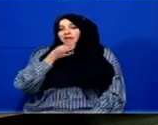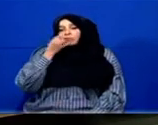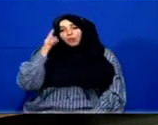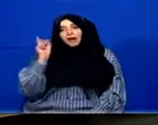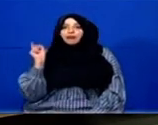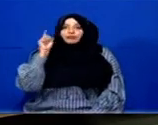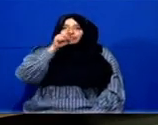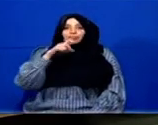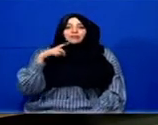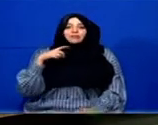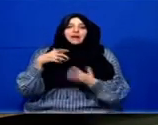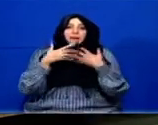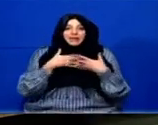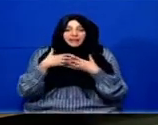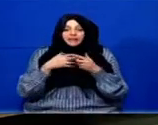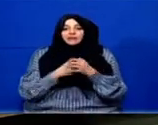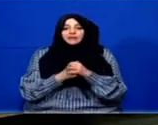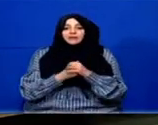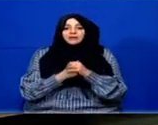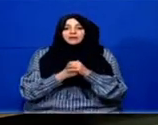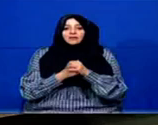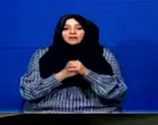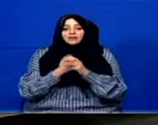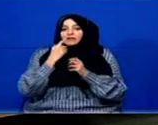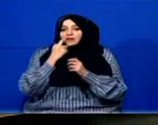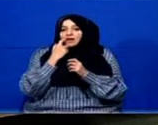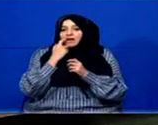امريكا همم في